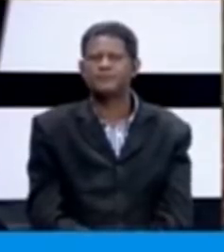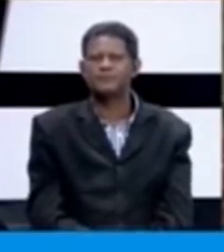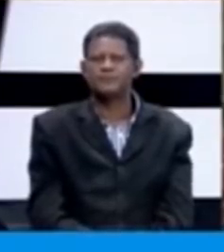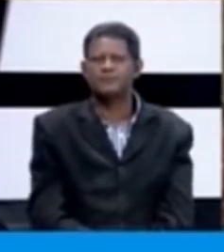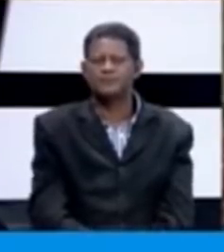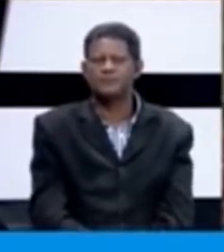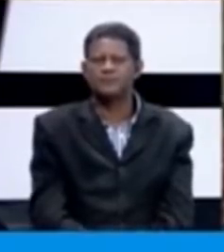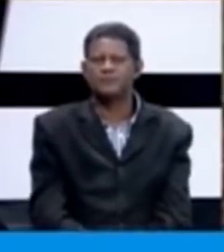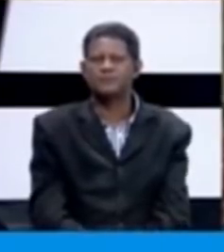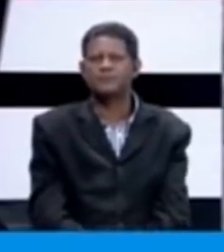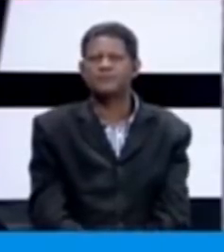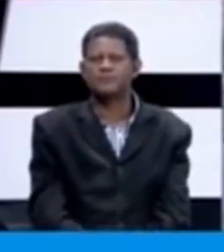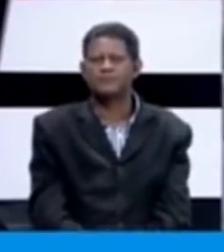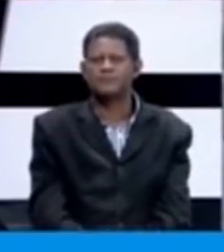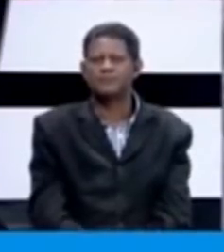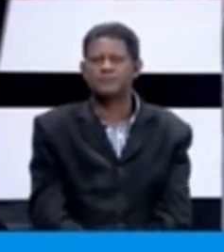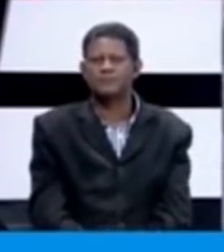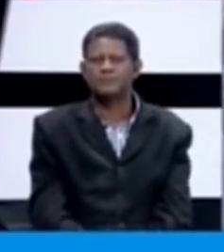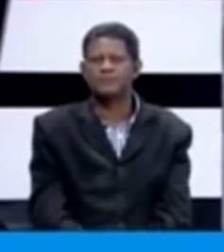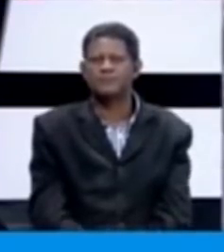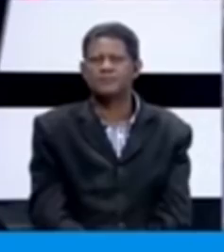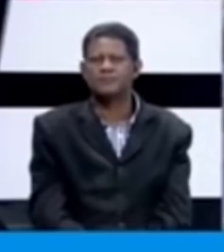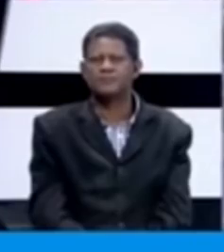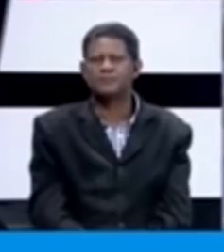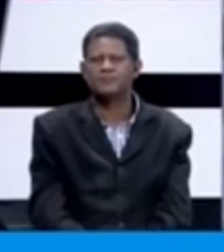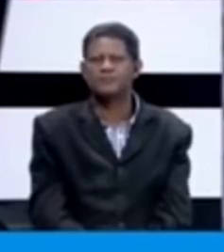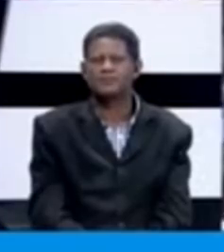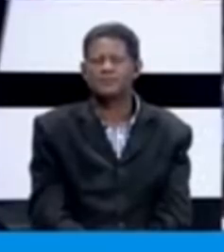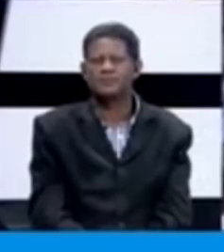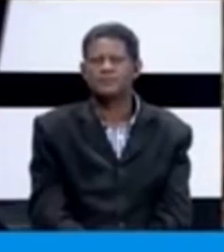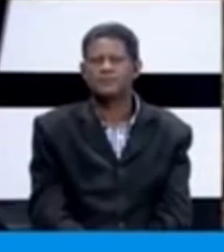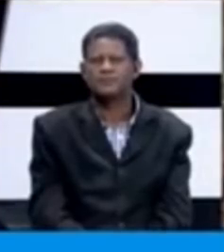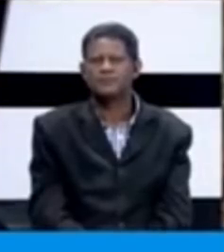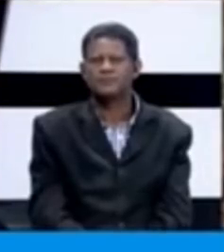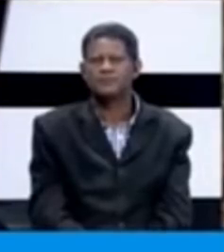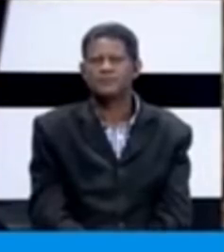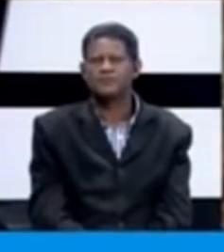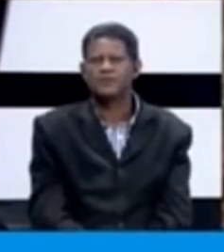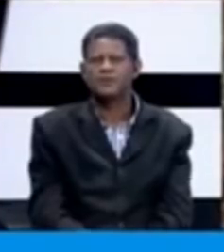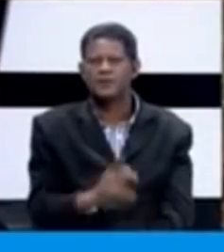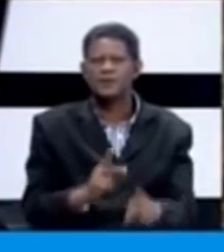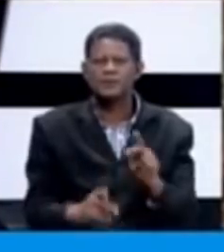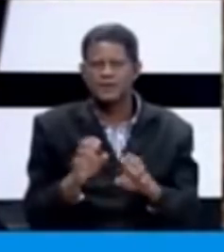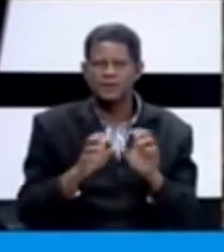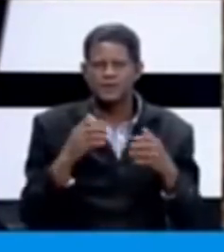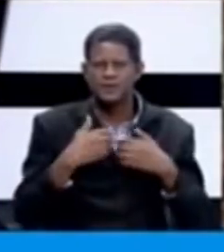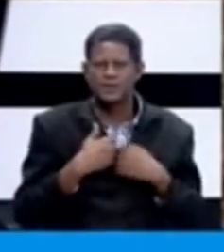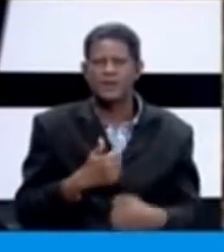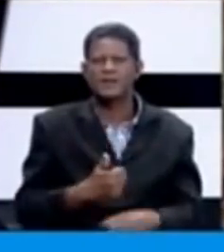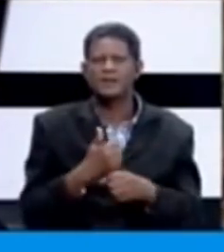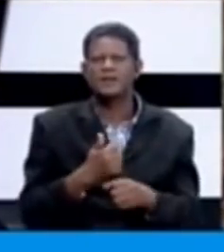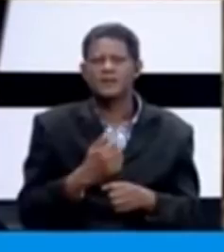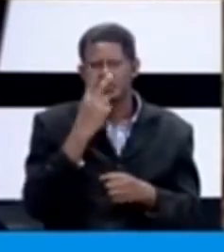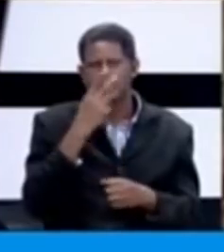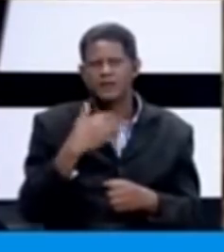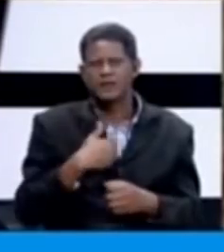ምግብ በማይኖርበት ሰዓት፣ መብራት በጠፋበት ሰዓት ያለችውን ነገር አካፍሎ እያመጣ ምሳቁር ስራት እያበላ ነው። ሕብረተሰብ ዝገብረና ዘሎ ሓገዝ ክርኢ